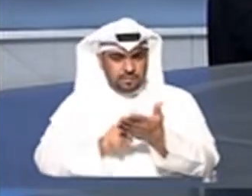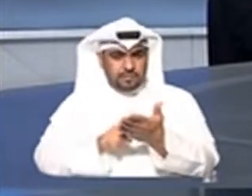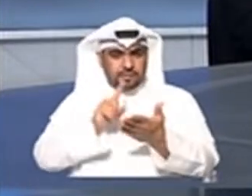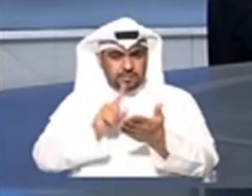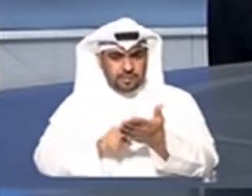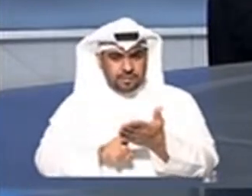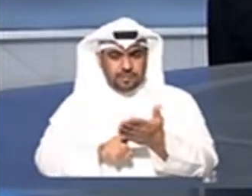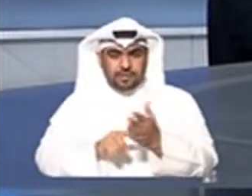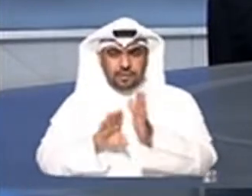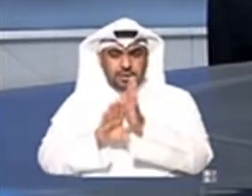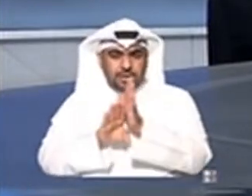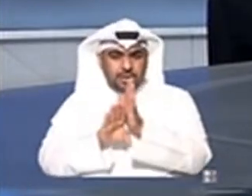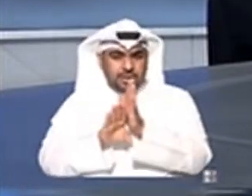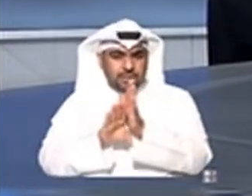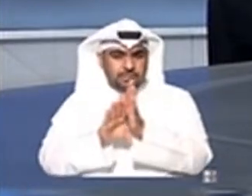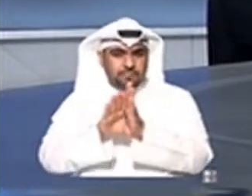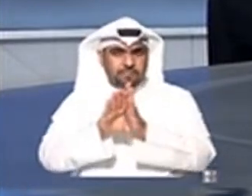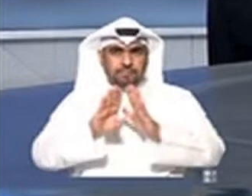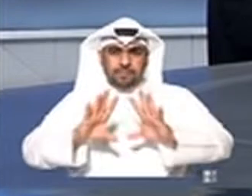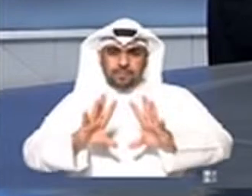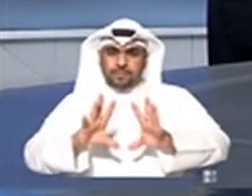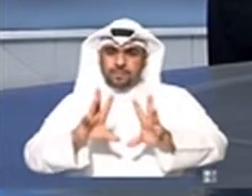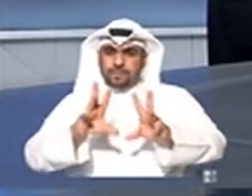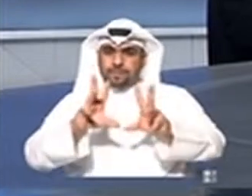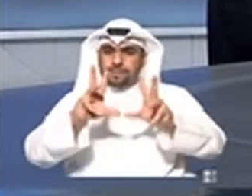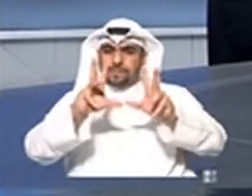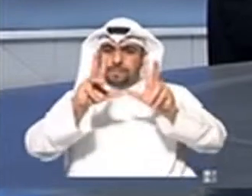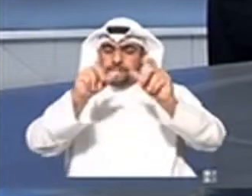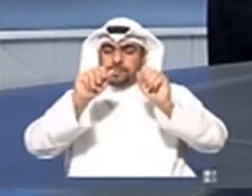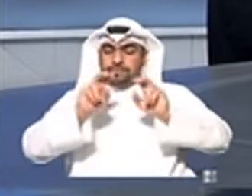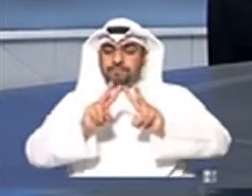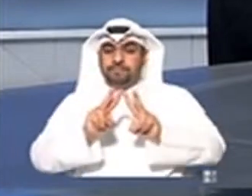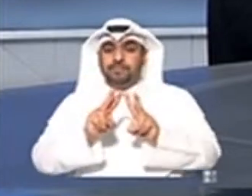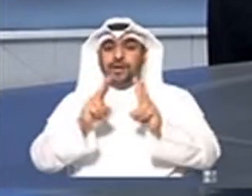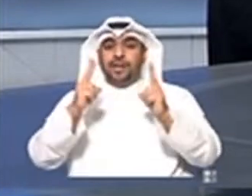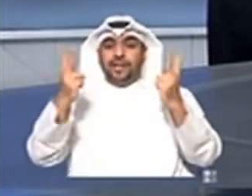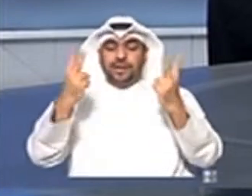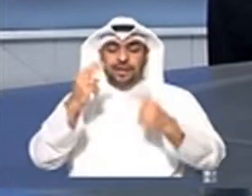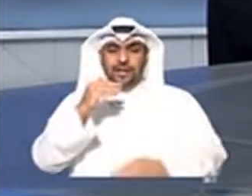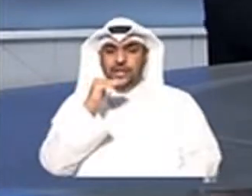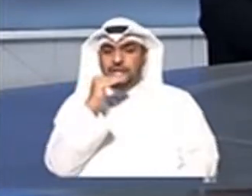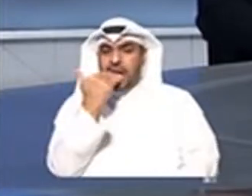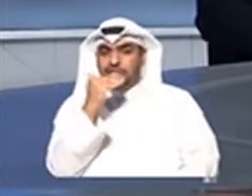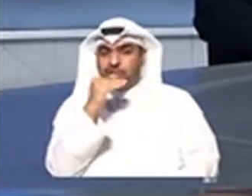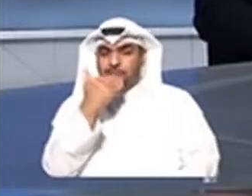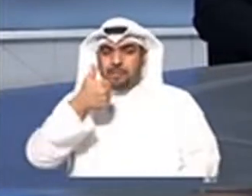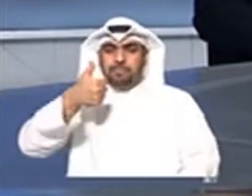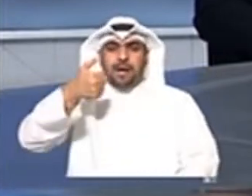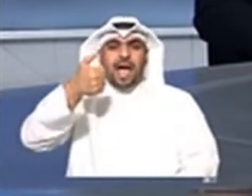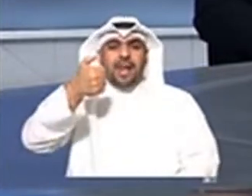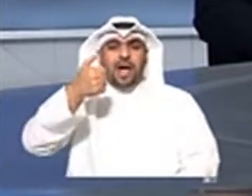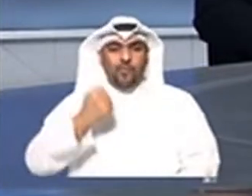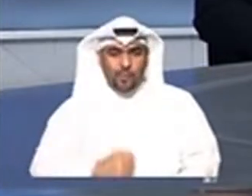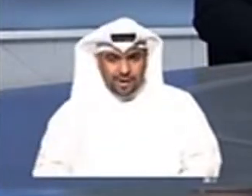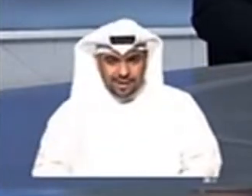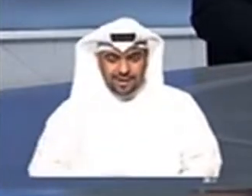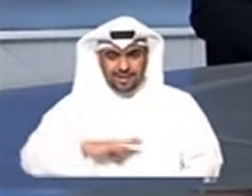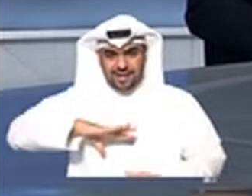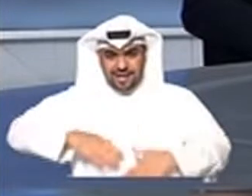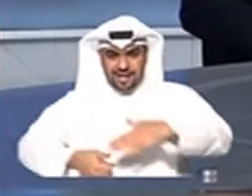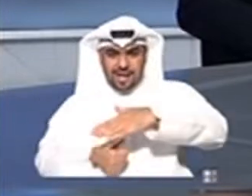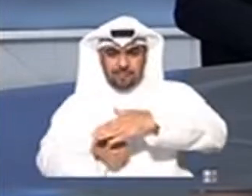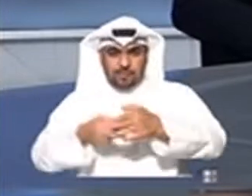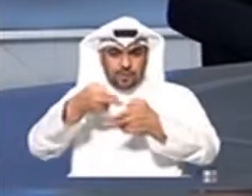التنمية الشبابية، حيث آمن سموه بالاستثمار بالشباب من أجل تحقيق مستقبل مزدهر ومستدام